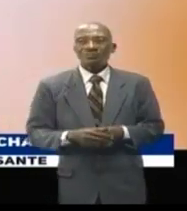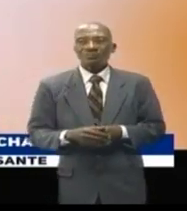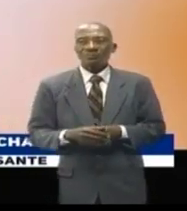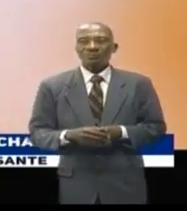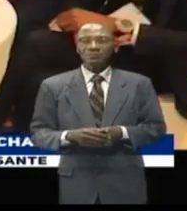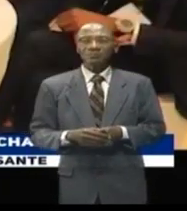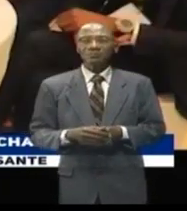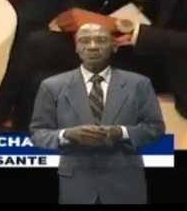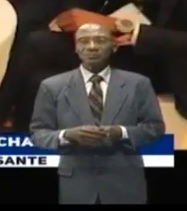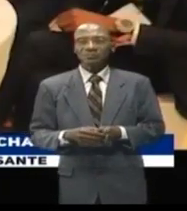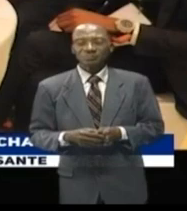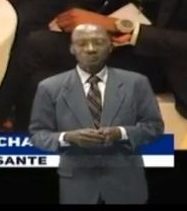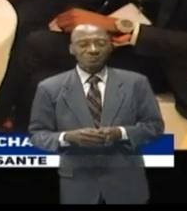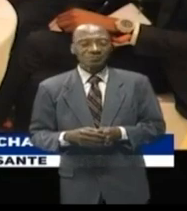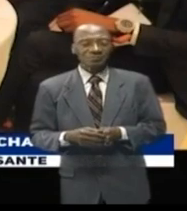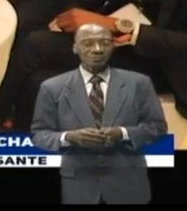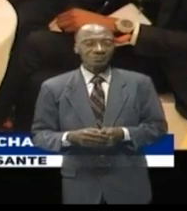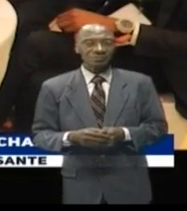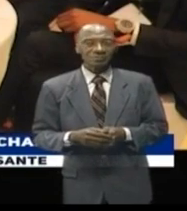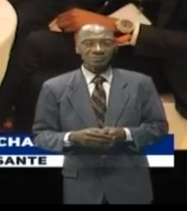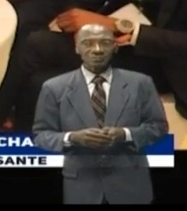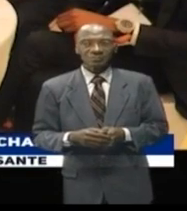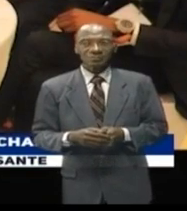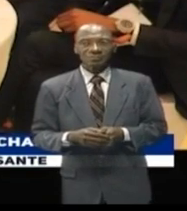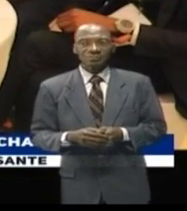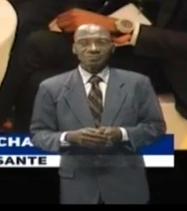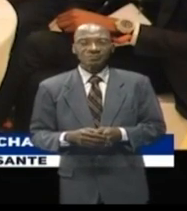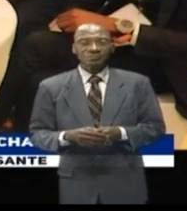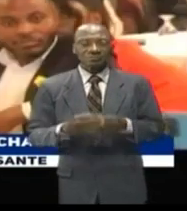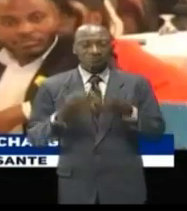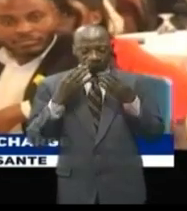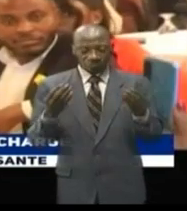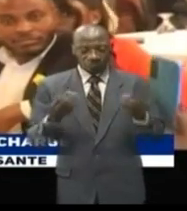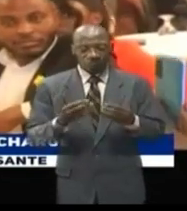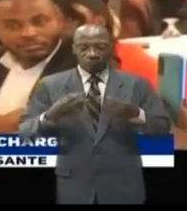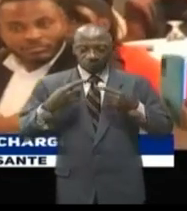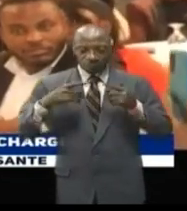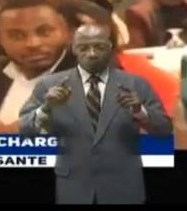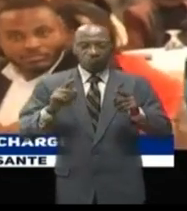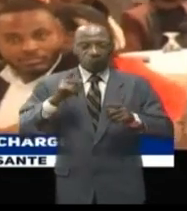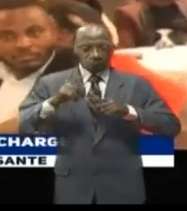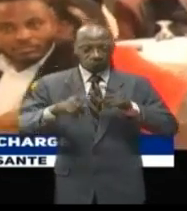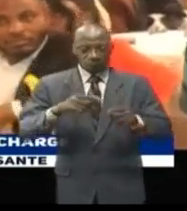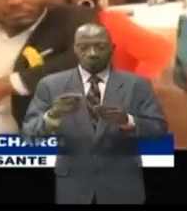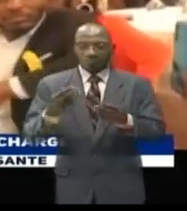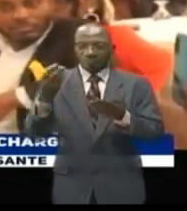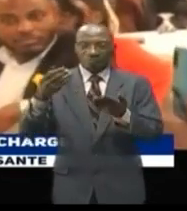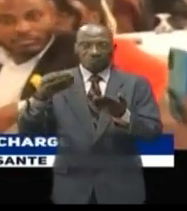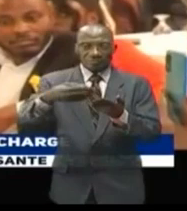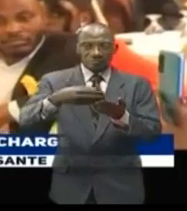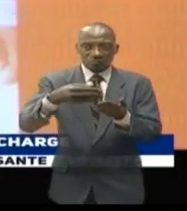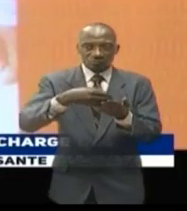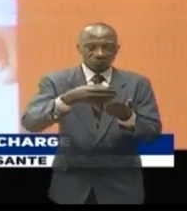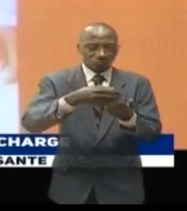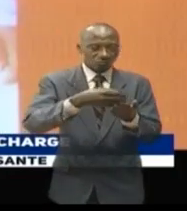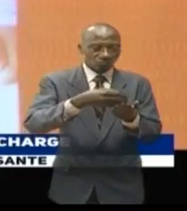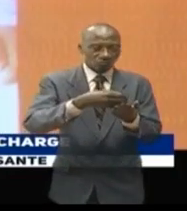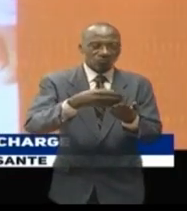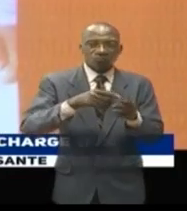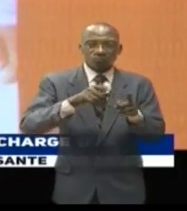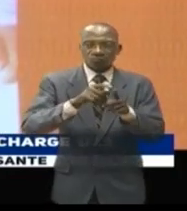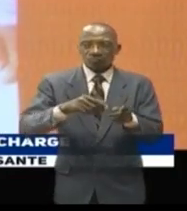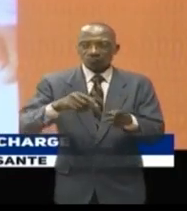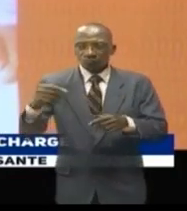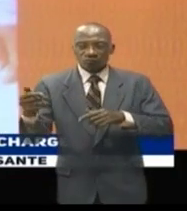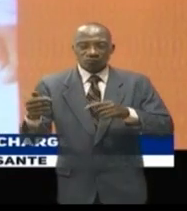souffrent du cancer un autre temps fort il s'agit de la collecte de fonds et de la vente aux enchères des œuvres d'art dans l'argent